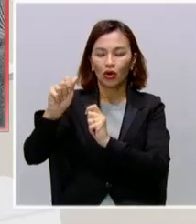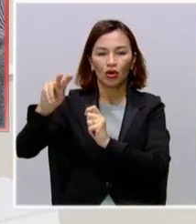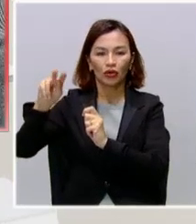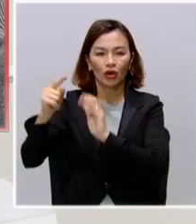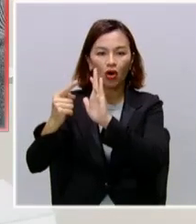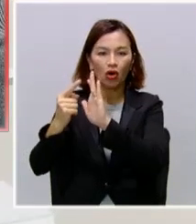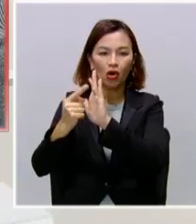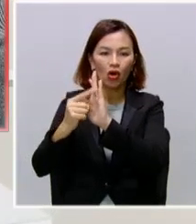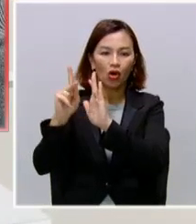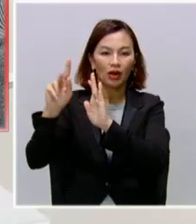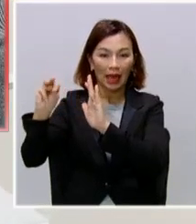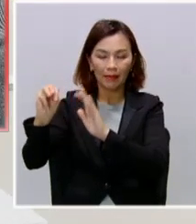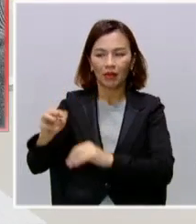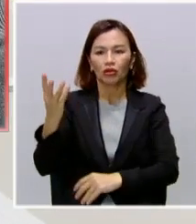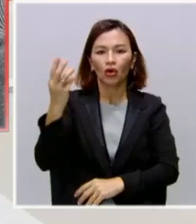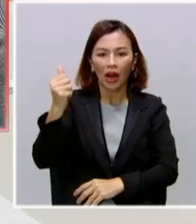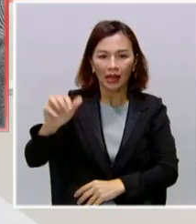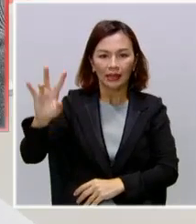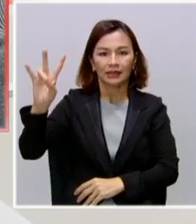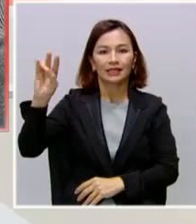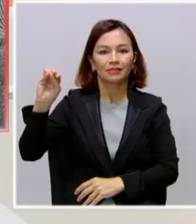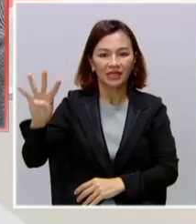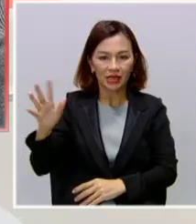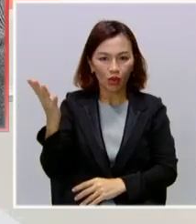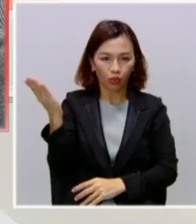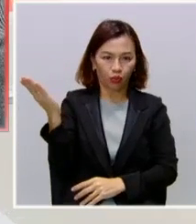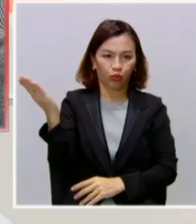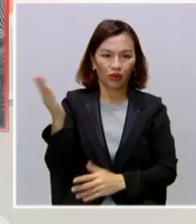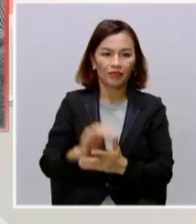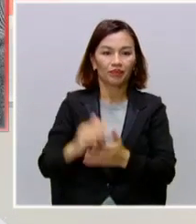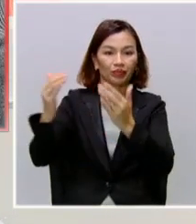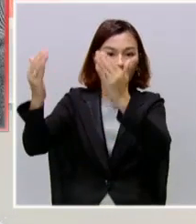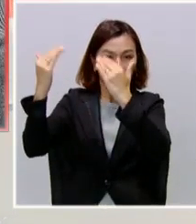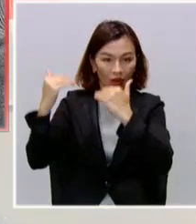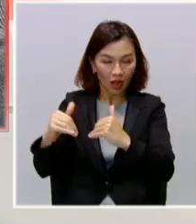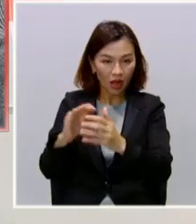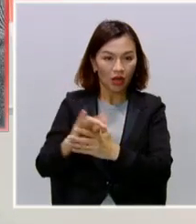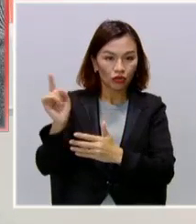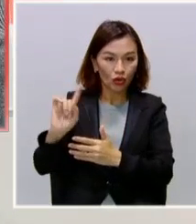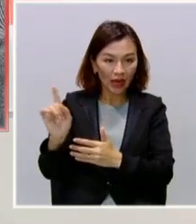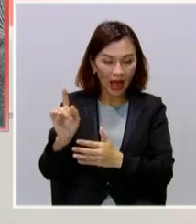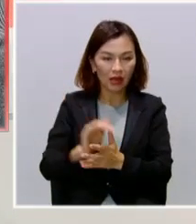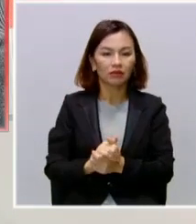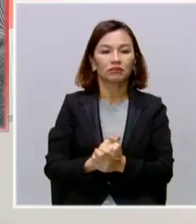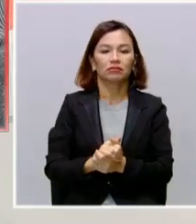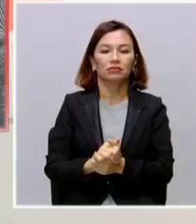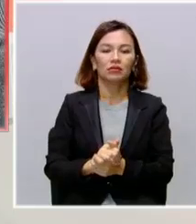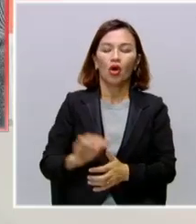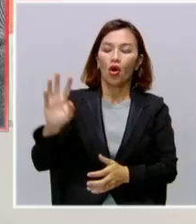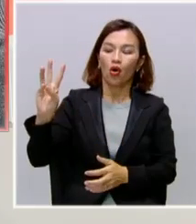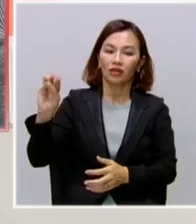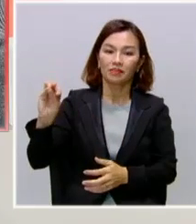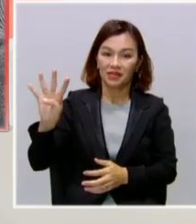สูงถึง 74ไมโครกรัมต่อลูกบาทเมตรเลยทีเดียวนะครับรงลงมาก็คือค่าฝ่นเนี่ยอยู่ที่